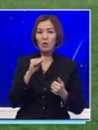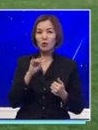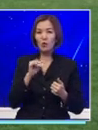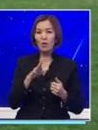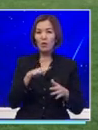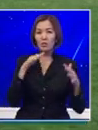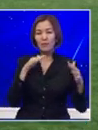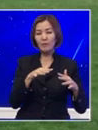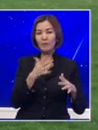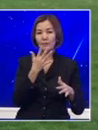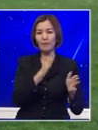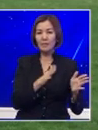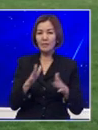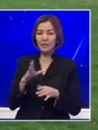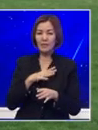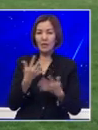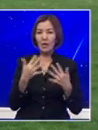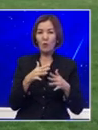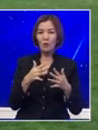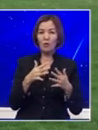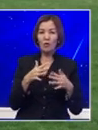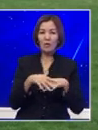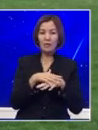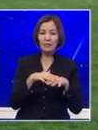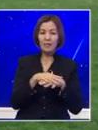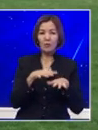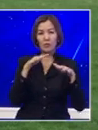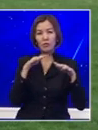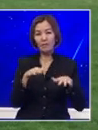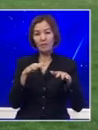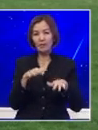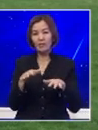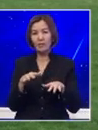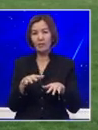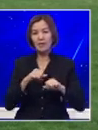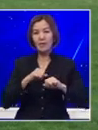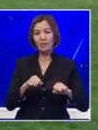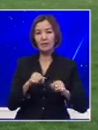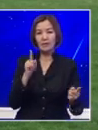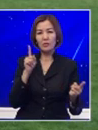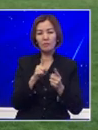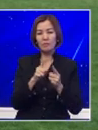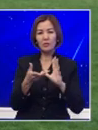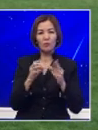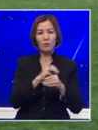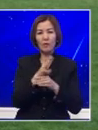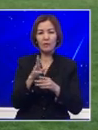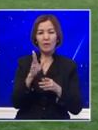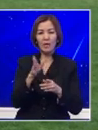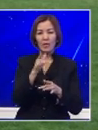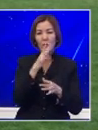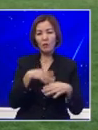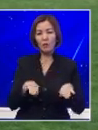бөліп көрсеттік. Жоңғарлардың қазақ ауылына шапқыншылығы, батырлар жекпе-жегі сынды оқиғаларды түгел қамтыдық. Алдағы уақытта осыған